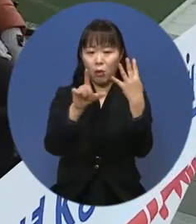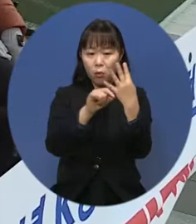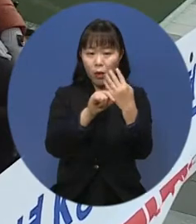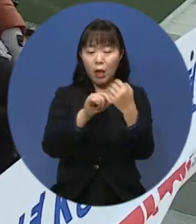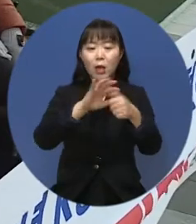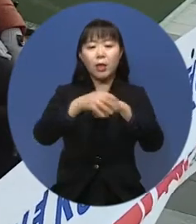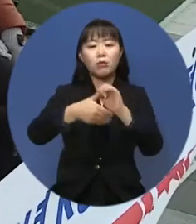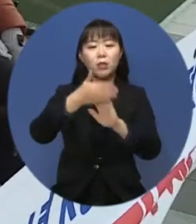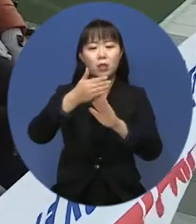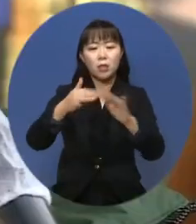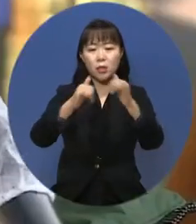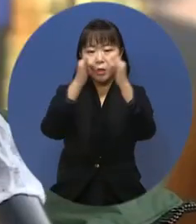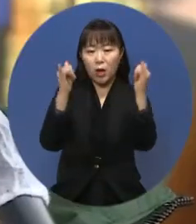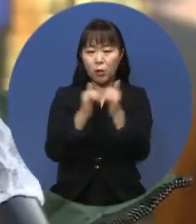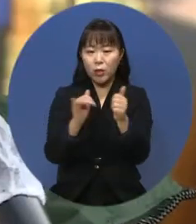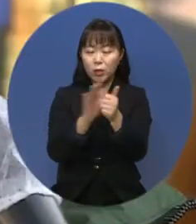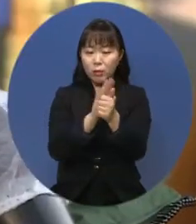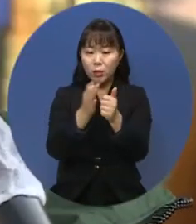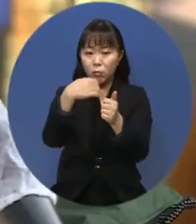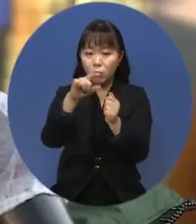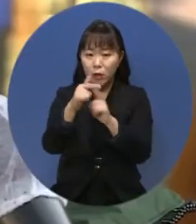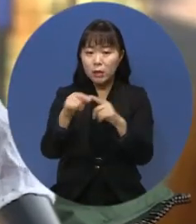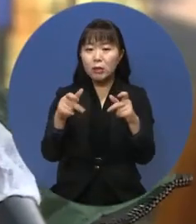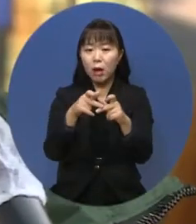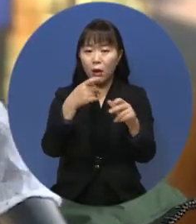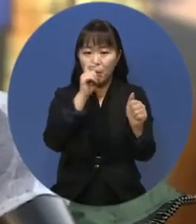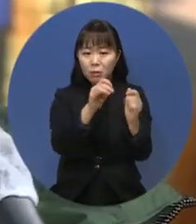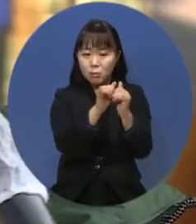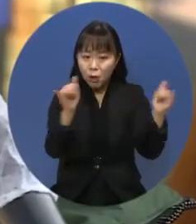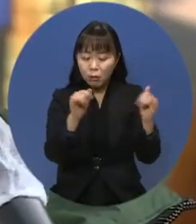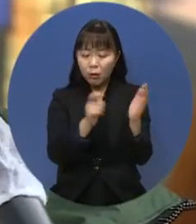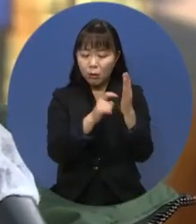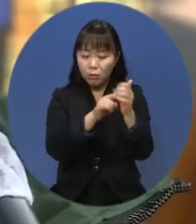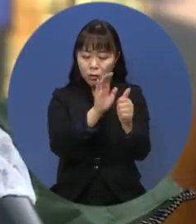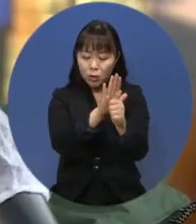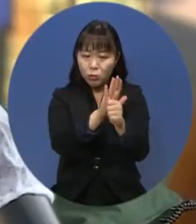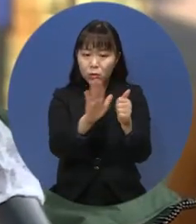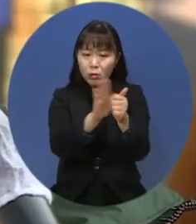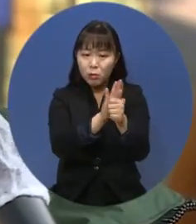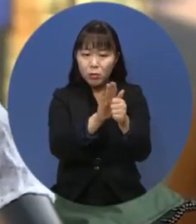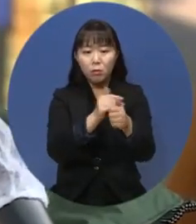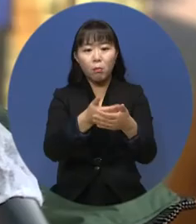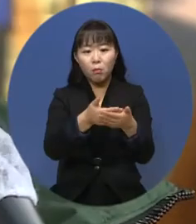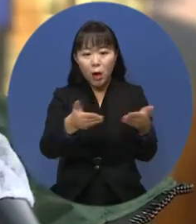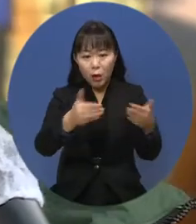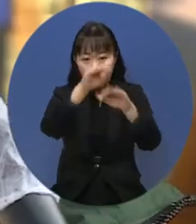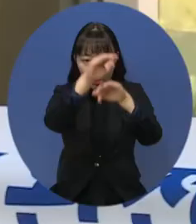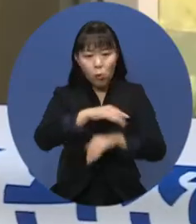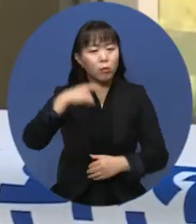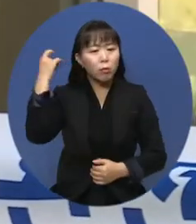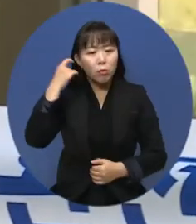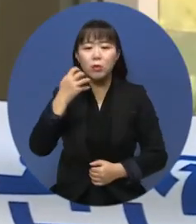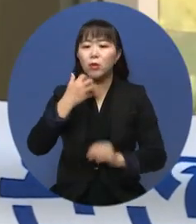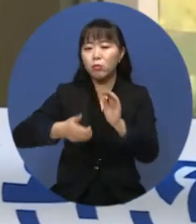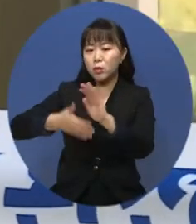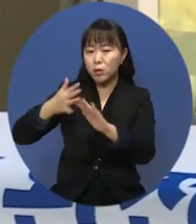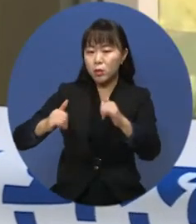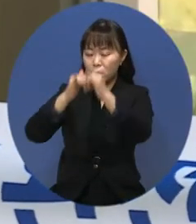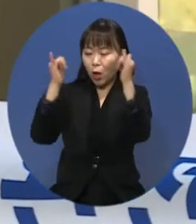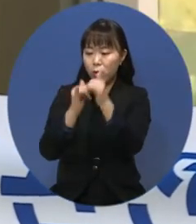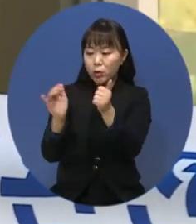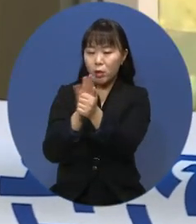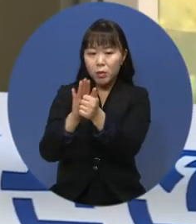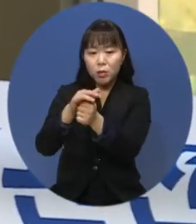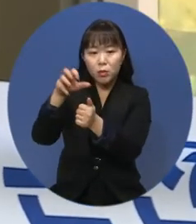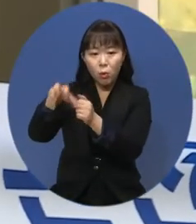사이 서비스 회 장 이 확신 자에게 긴급 추천 서비스를 제공한 선례를 듣고서 서울시 사회서비스